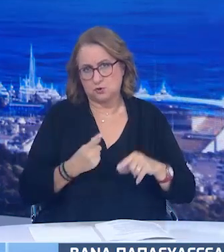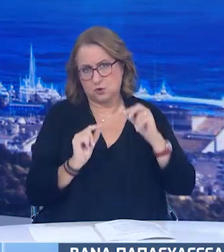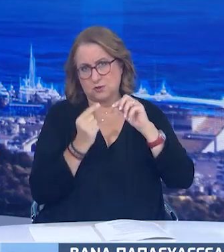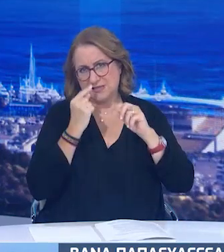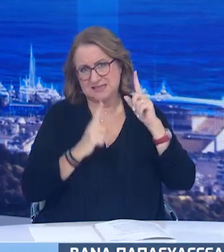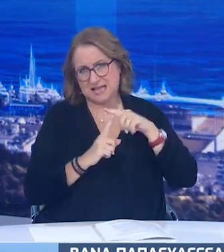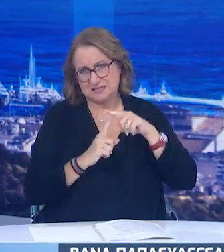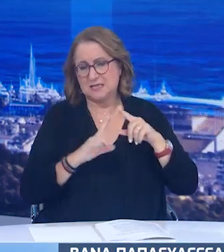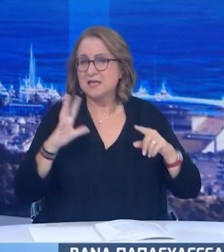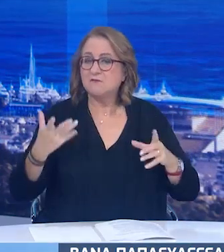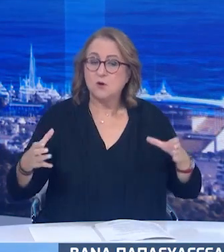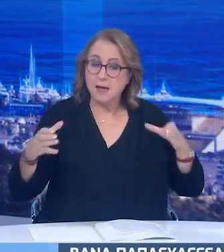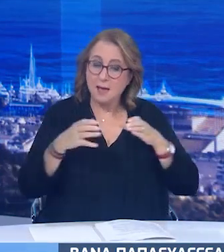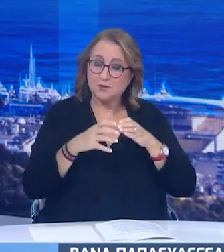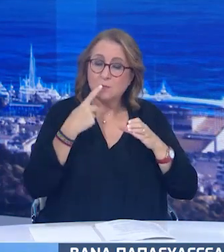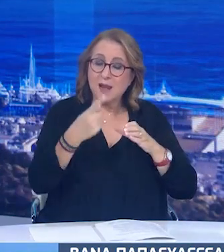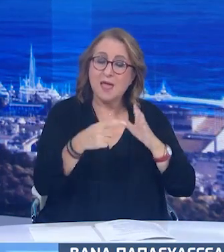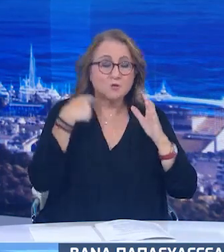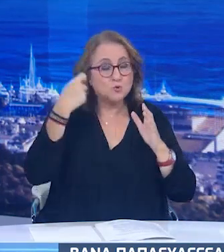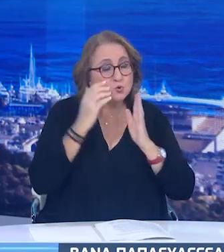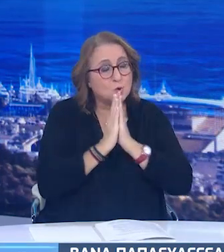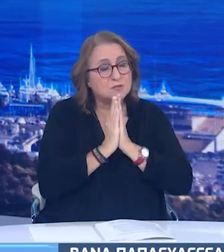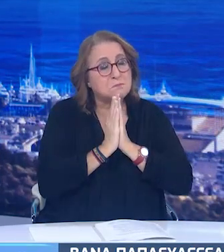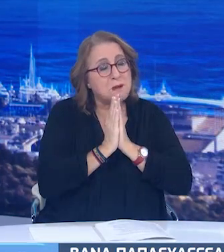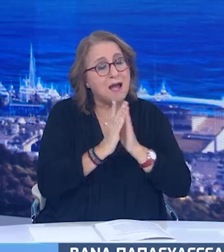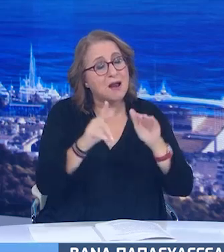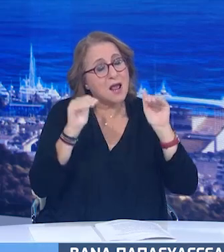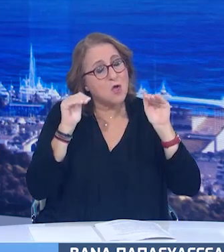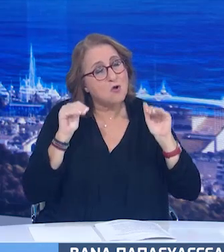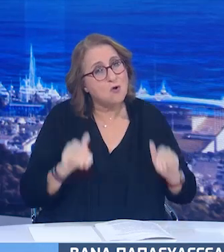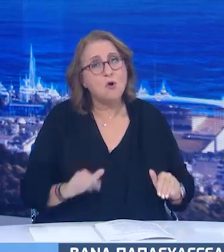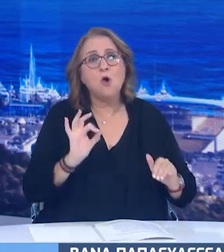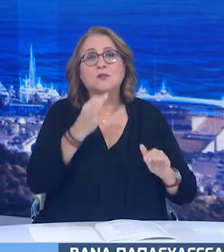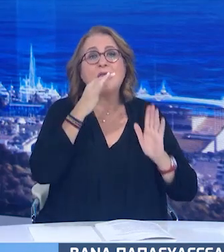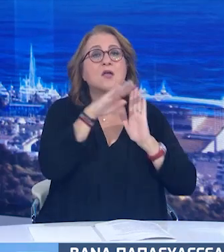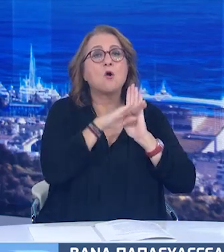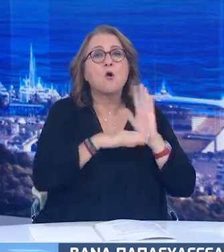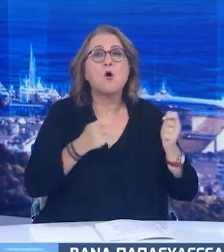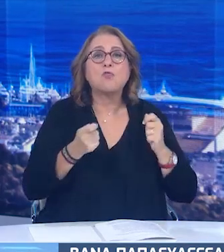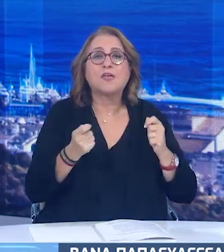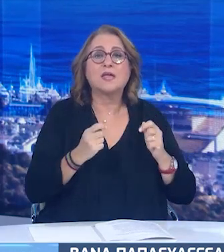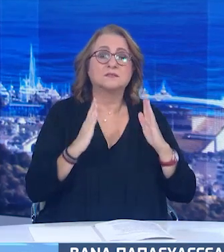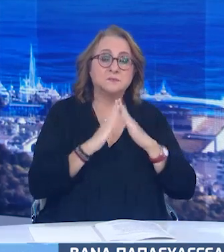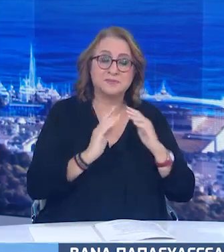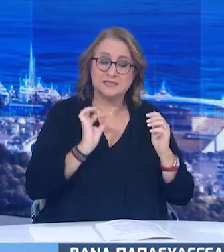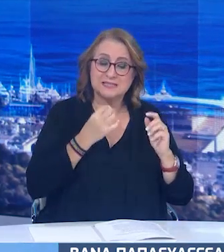έκκληση της Επιτροπής μας προς τους γονείς να ακολουθήσουν πιστά τις οδηγίες αναφορικά με τη διενέργεια του αυτοδιαγνωστικού